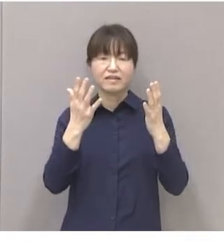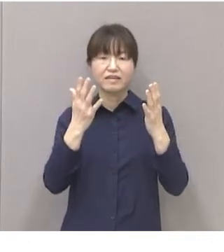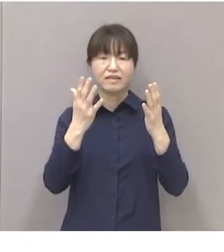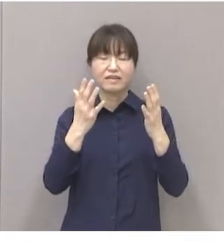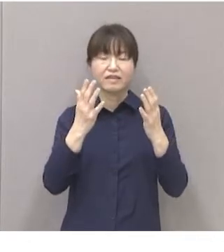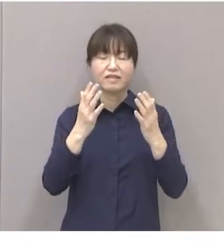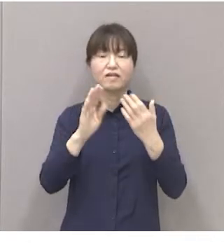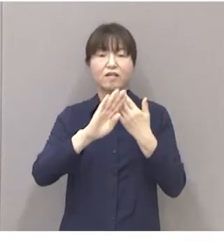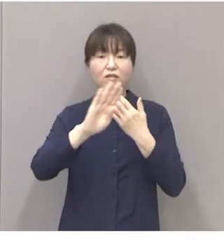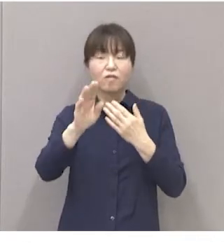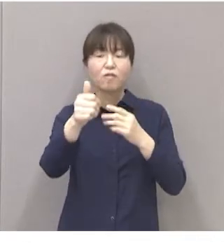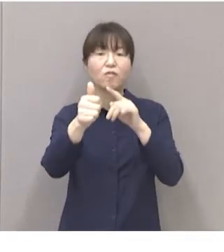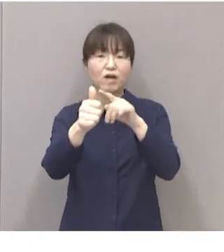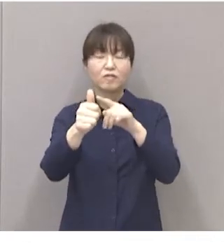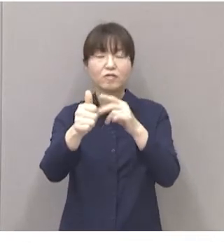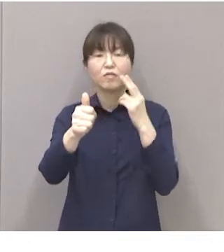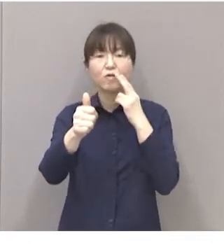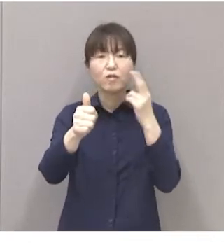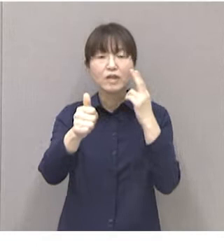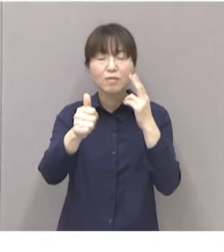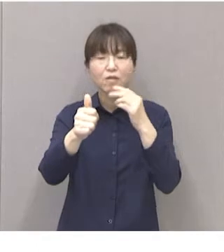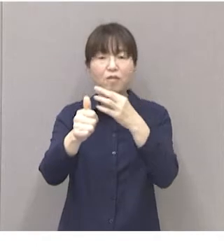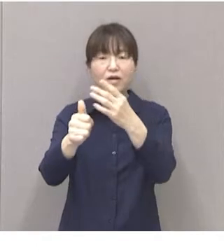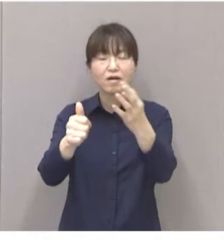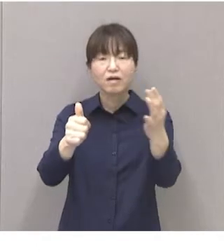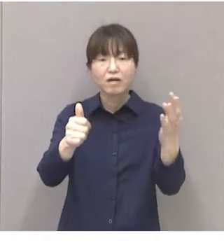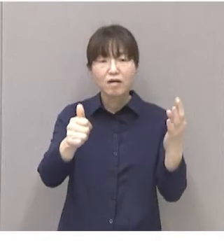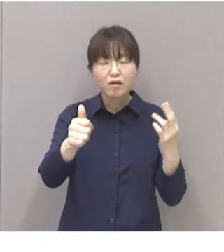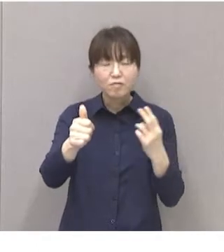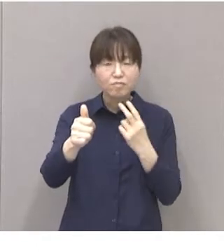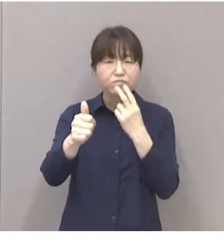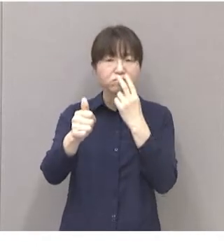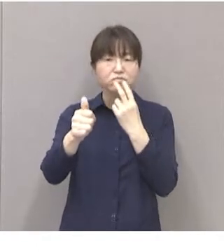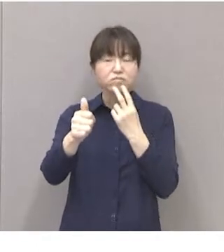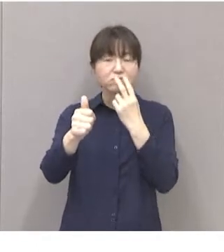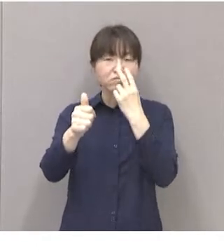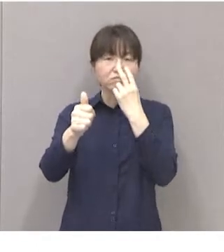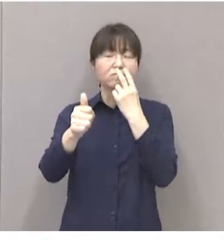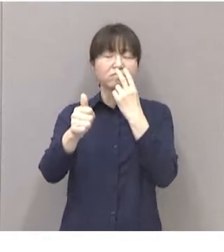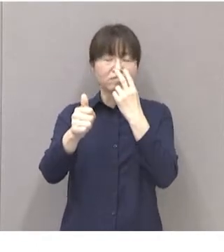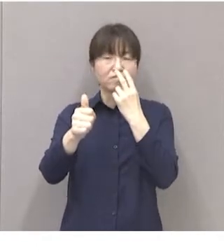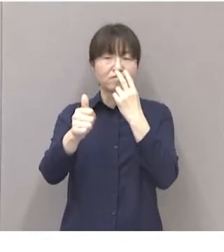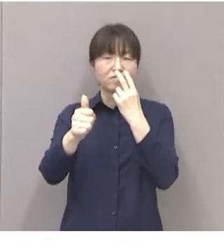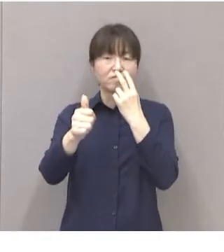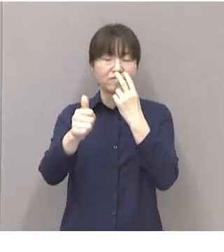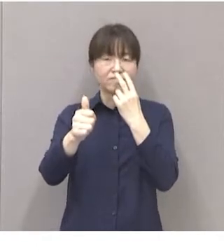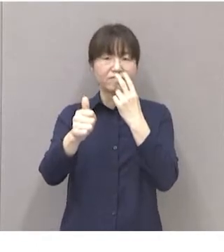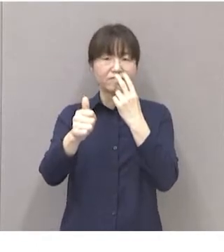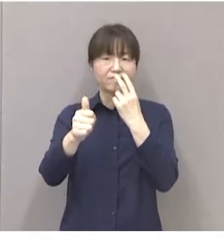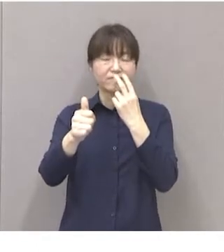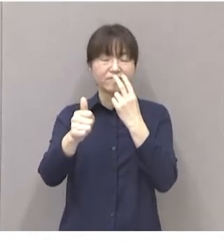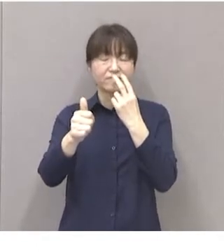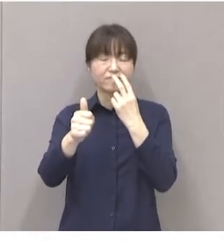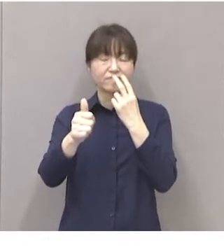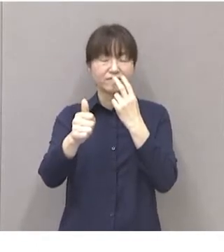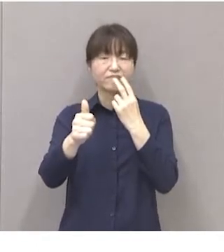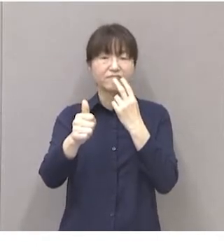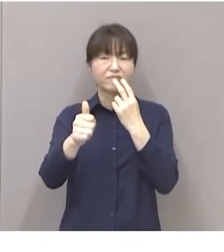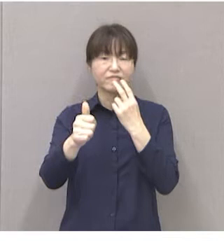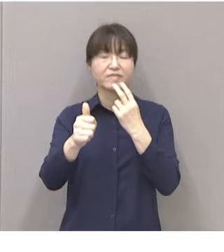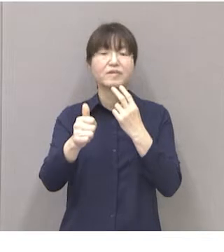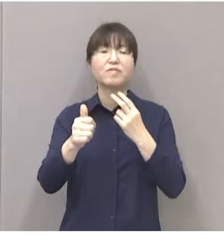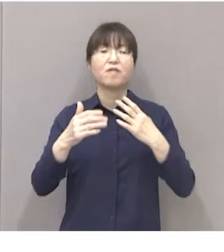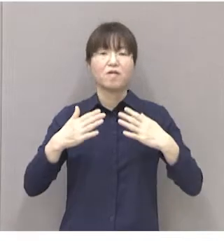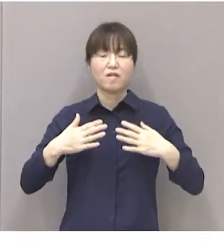吸ってしまうとそれを受動喫煙と言いますけれどもそういう自動喫煙というそういうことだけでもですね実